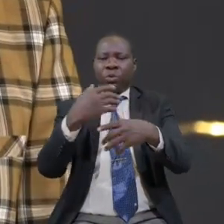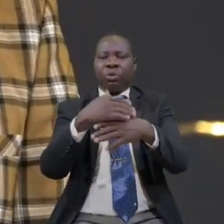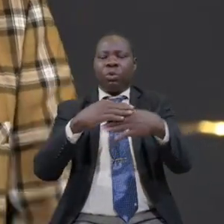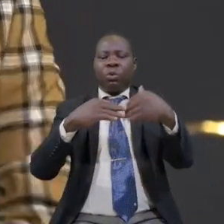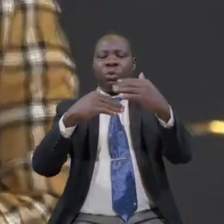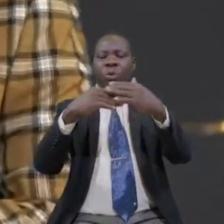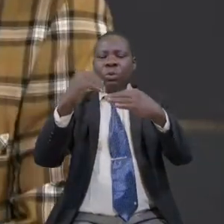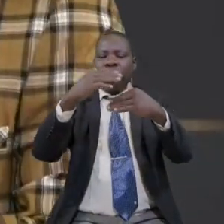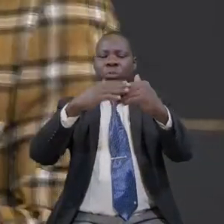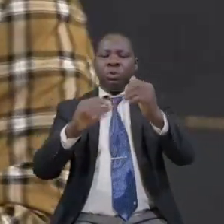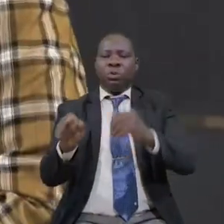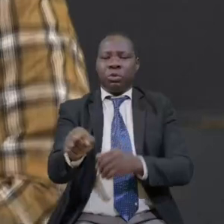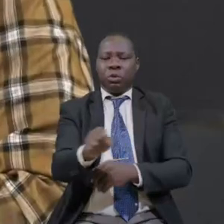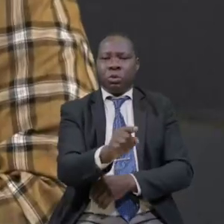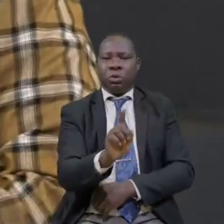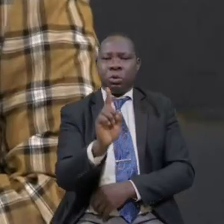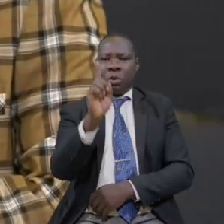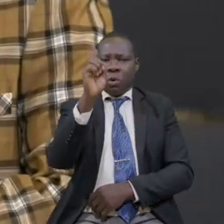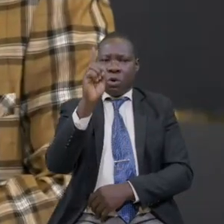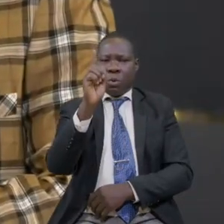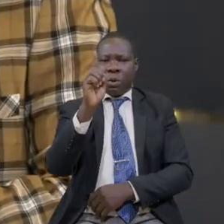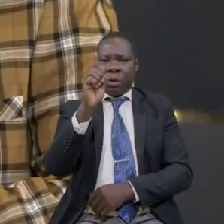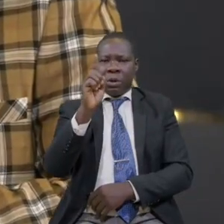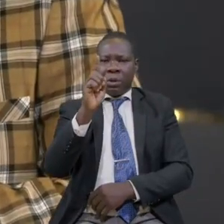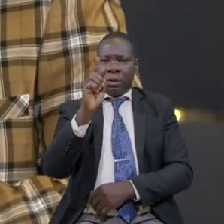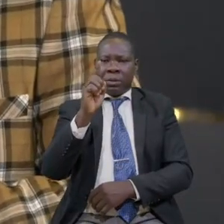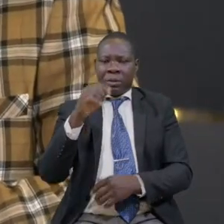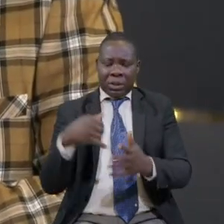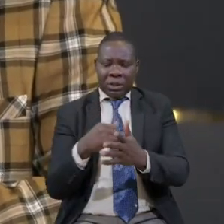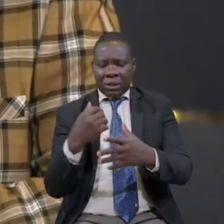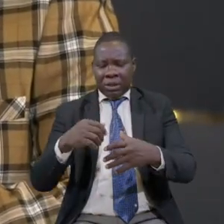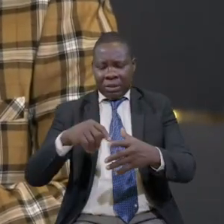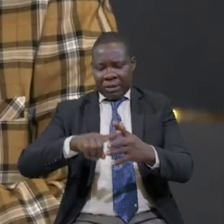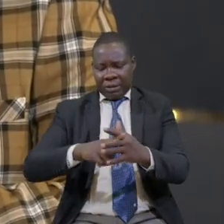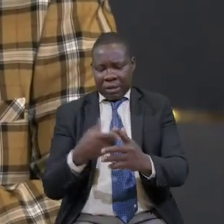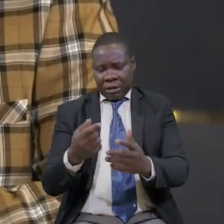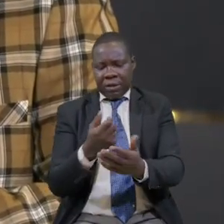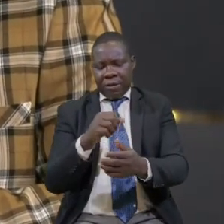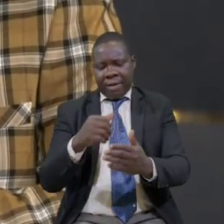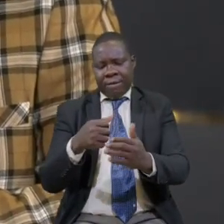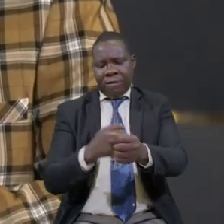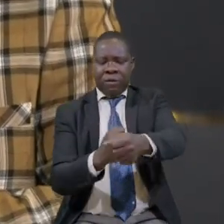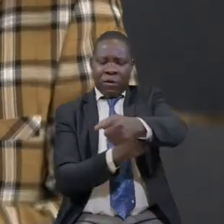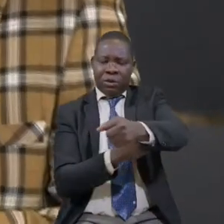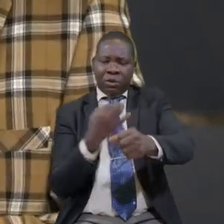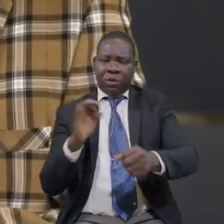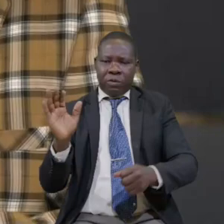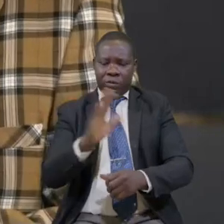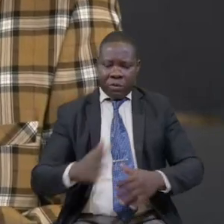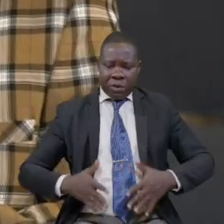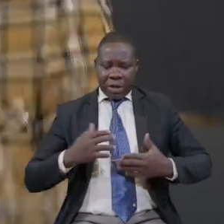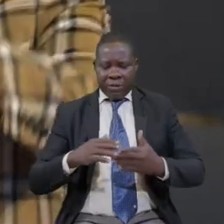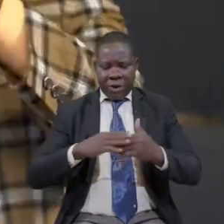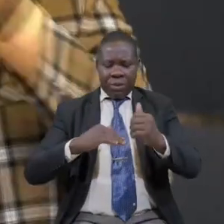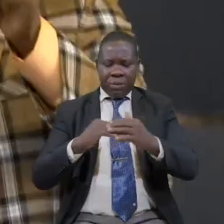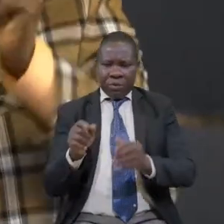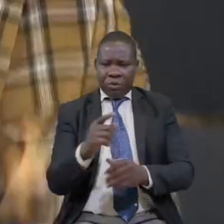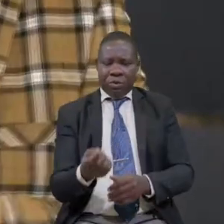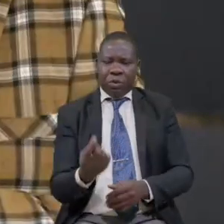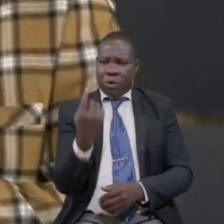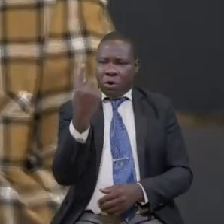édifier et dans cette condition de votre vie, cela vous édifie, cela vous